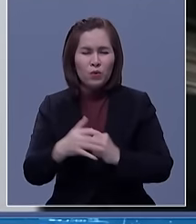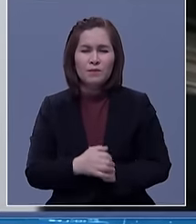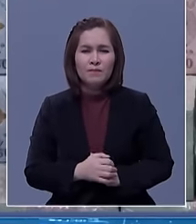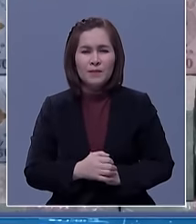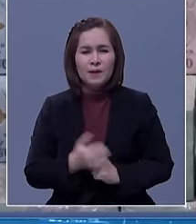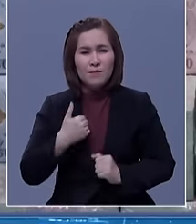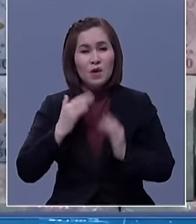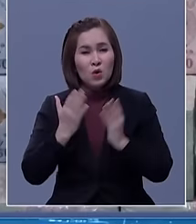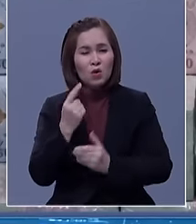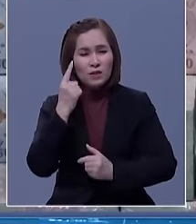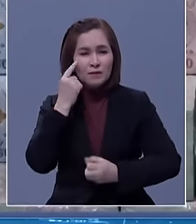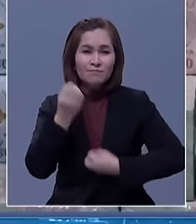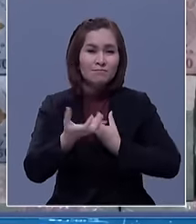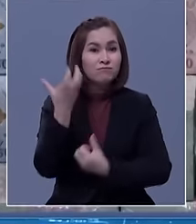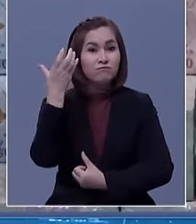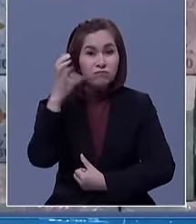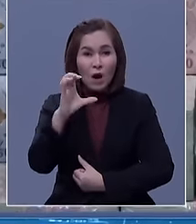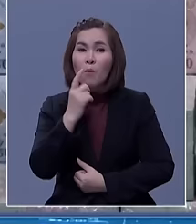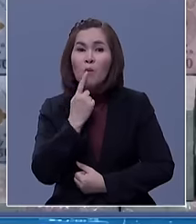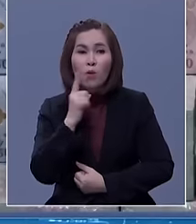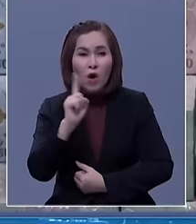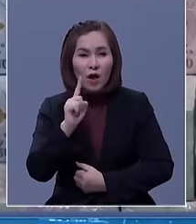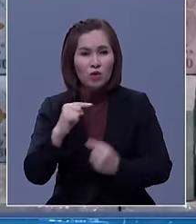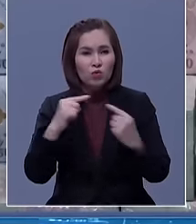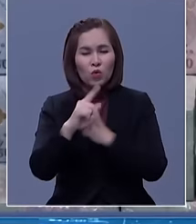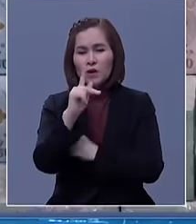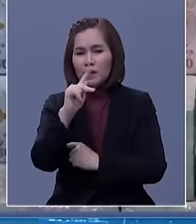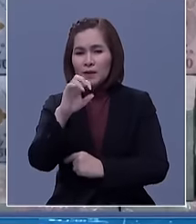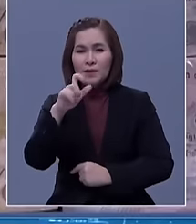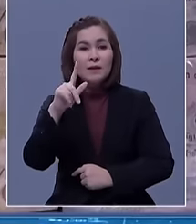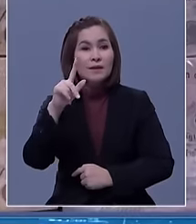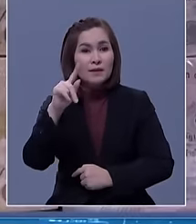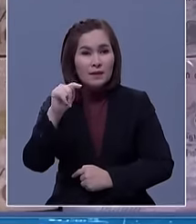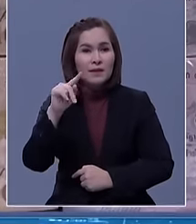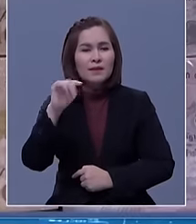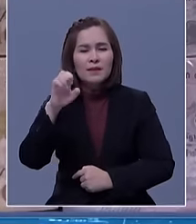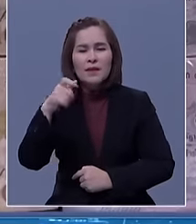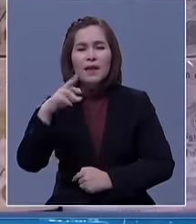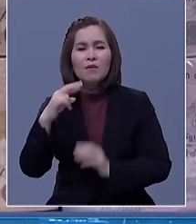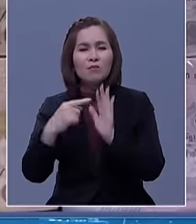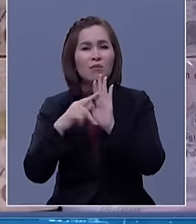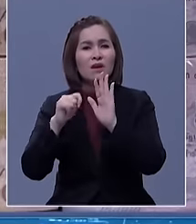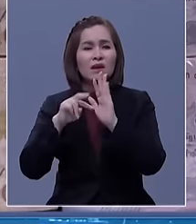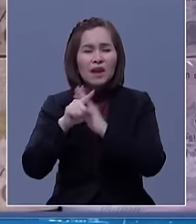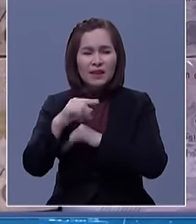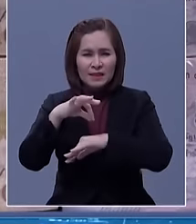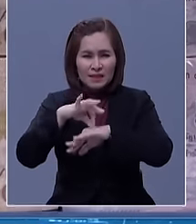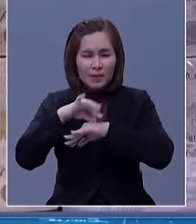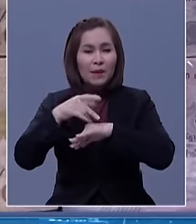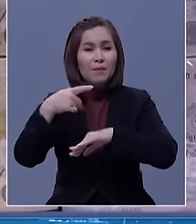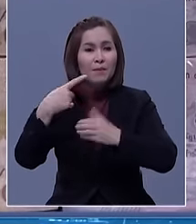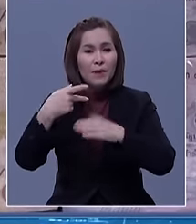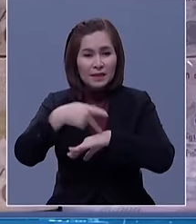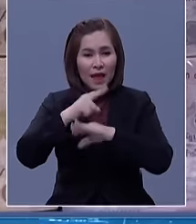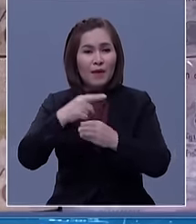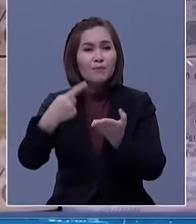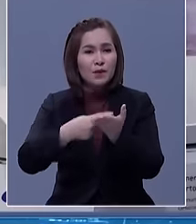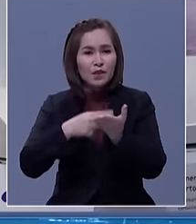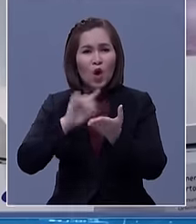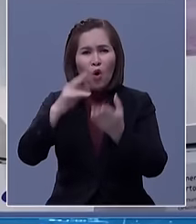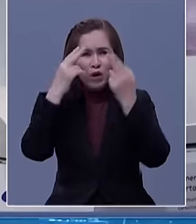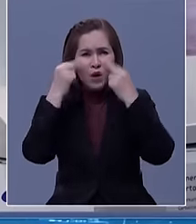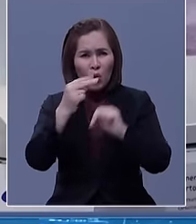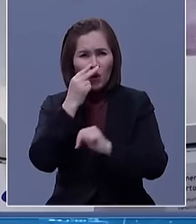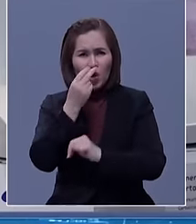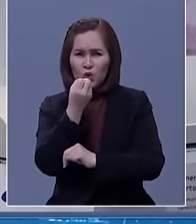ในคนที่ออกมาแสดงความคิดเห็นก่อนหน้านี้ก็คือคุณกิตติรัตน์รนองนะคะประธานที่ปรึกษานายกรัฐมนตรีที่วิจารณ์ว่าเนี่ยดอกเบี้ย